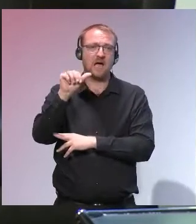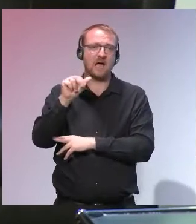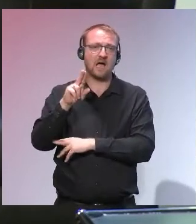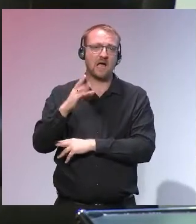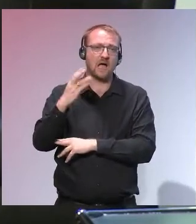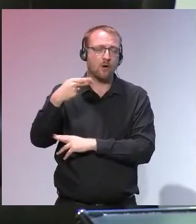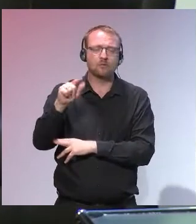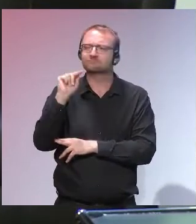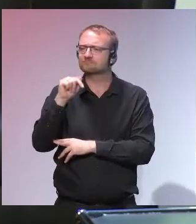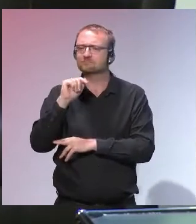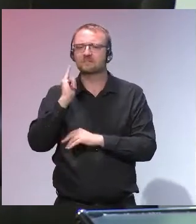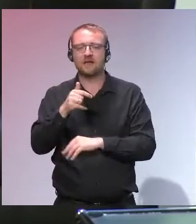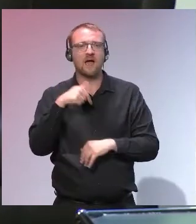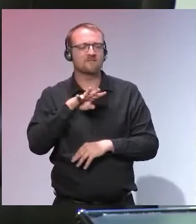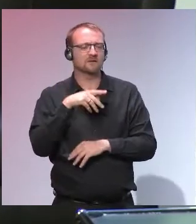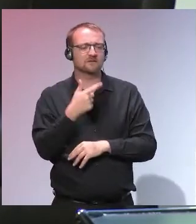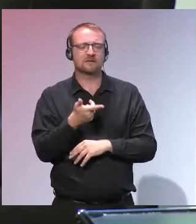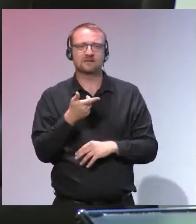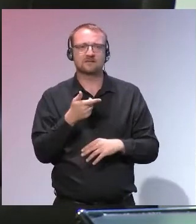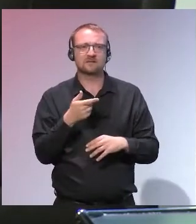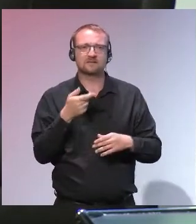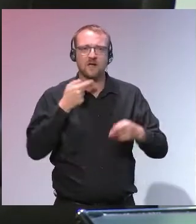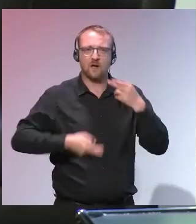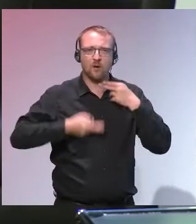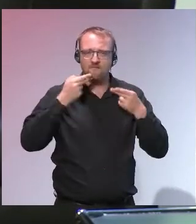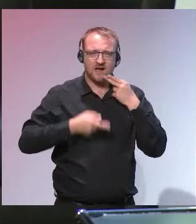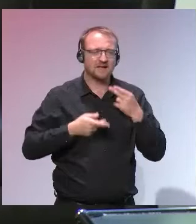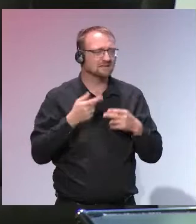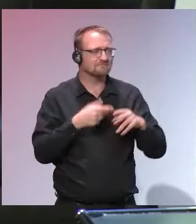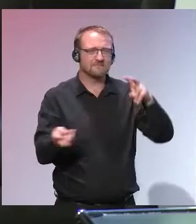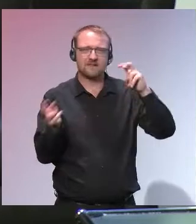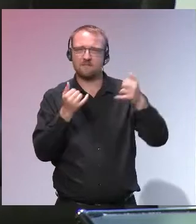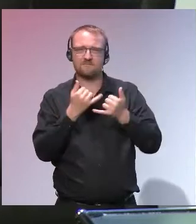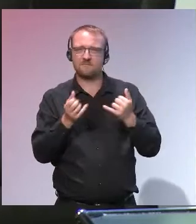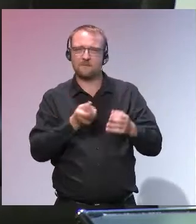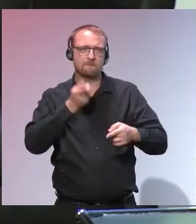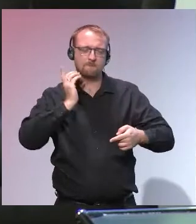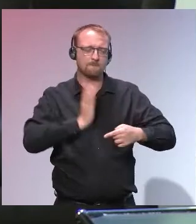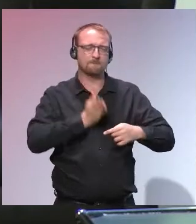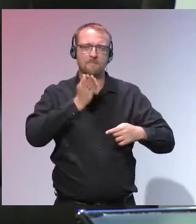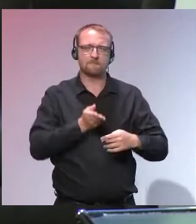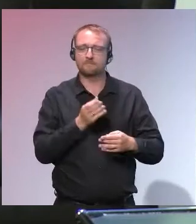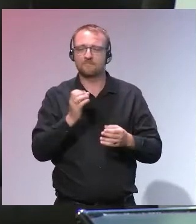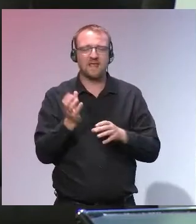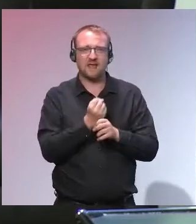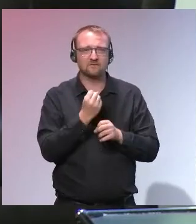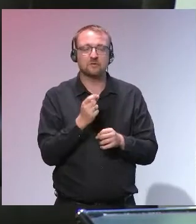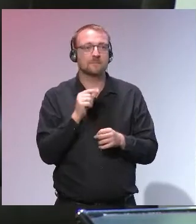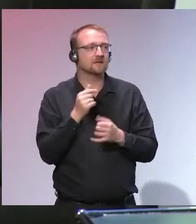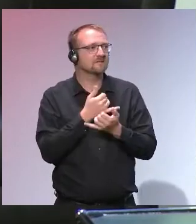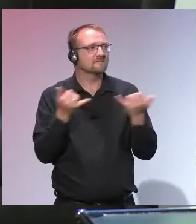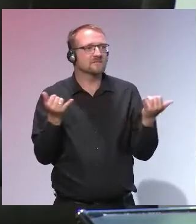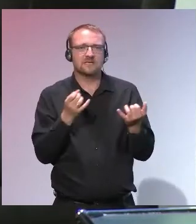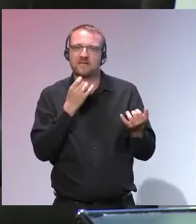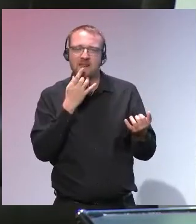Gesundheitsförderungskonferenz hat wirklich das Thema der Stunde den Nagel auf den Kopf getroffen und es ist